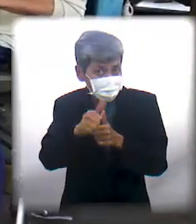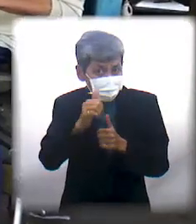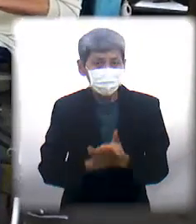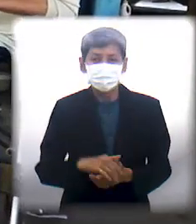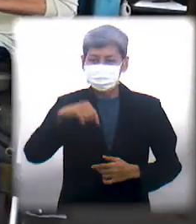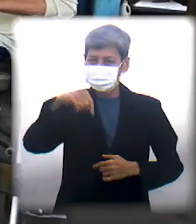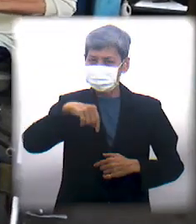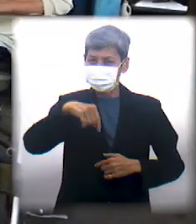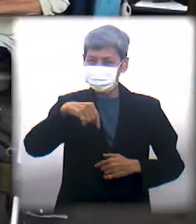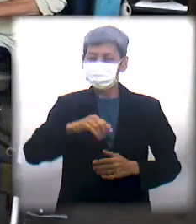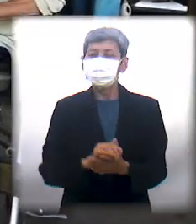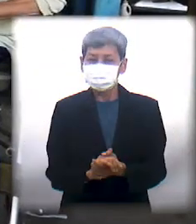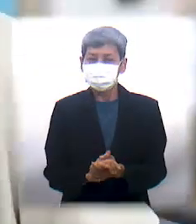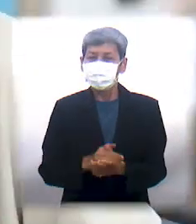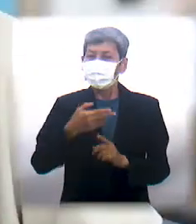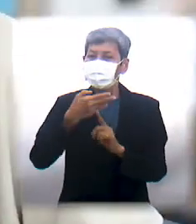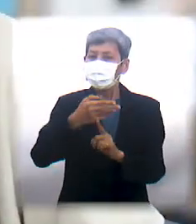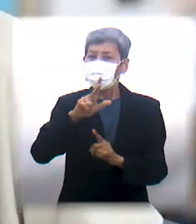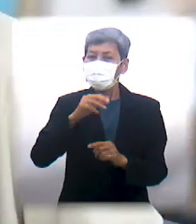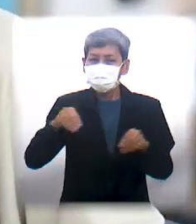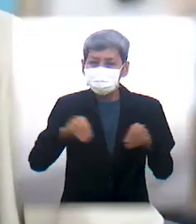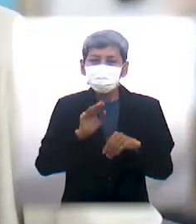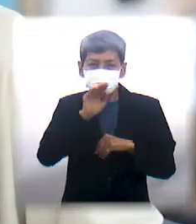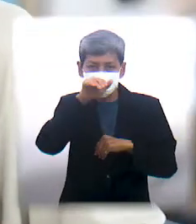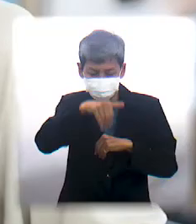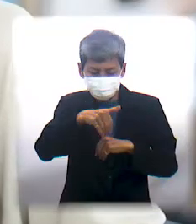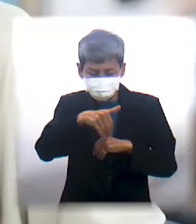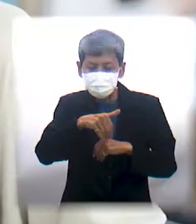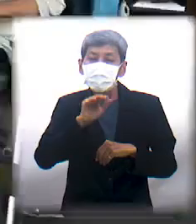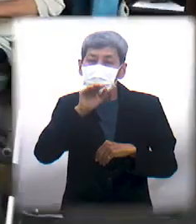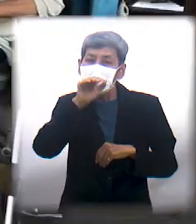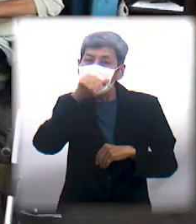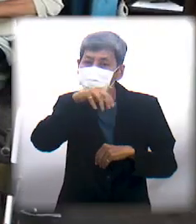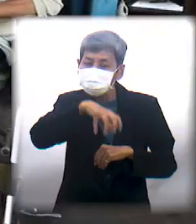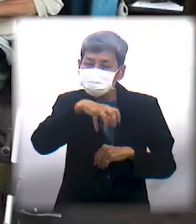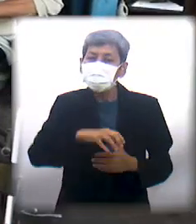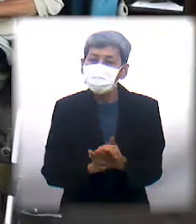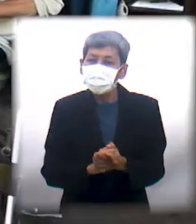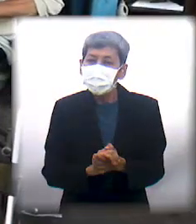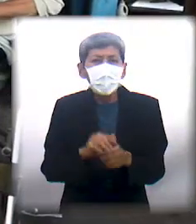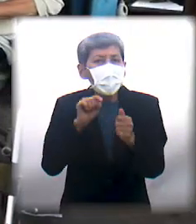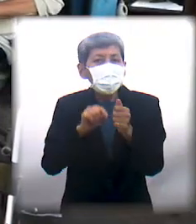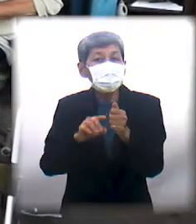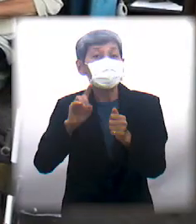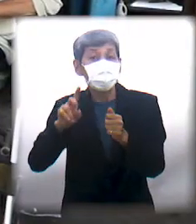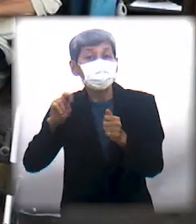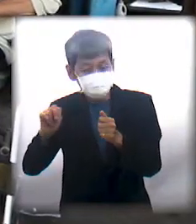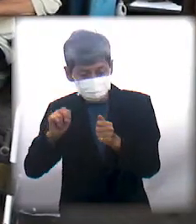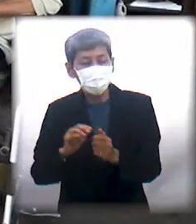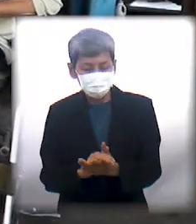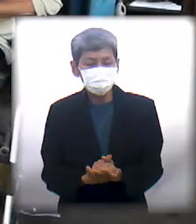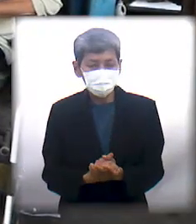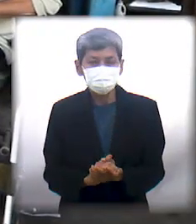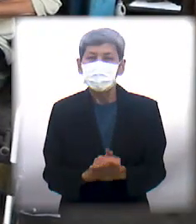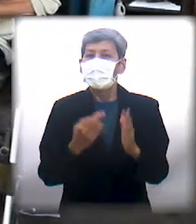ก็หลัก5ติดกับเทศบาลศรีดอนไผ่ครับ หลัก5อำเภอดำเนินสะดวก ใช่อำเภอดำเนินสะดวก